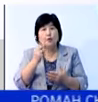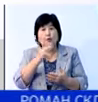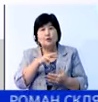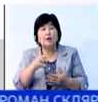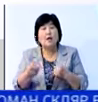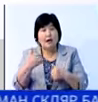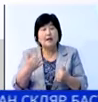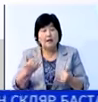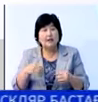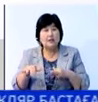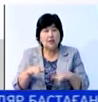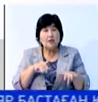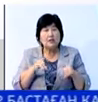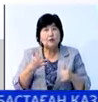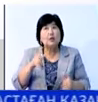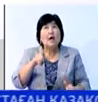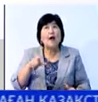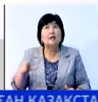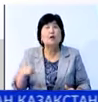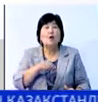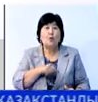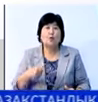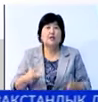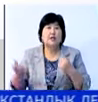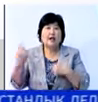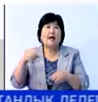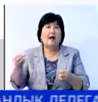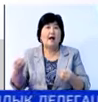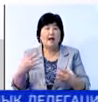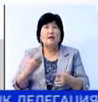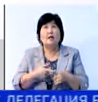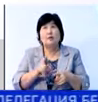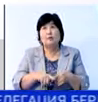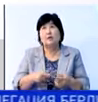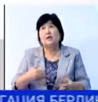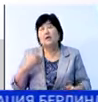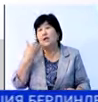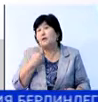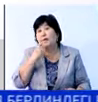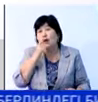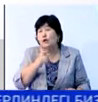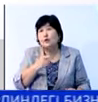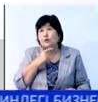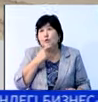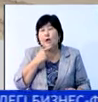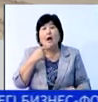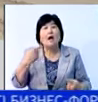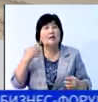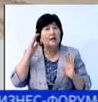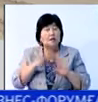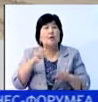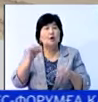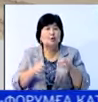жасап жатырмыз, түсінген адамдармен өздері қайтарып жатыр, енді ұят екенін біліп түсінгендерді біз сотқа беріп жатырмыз.